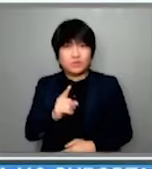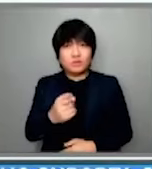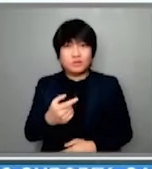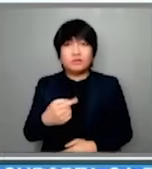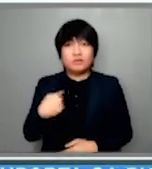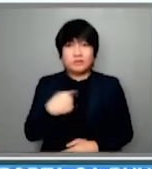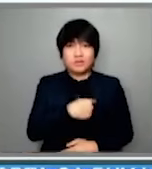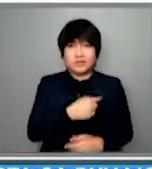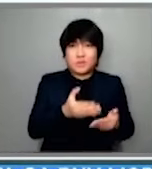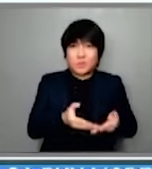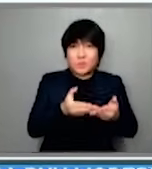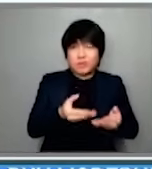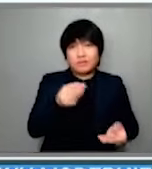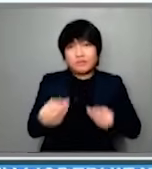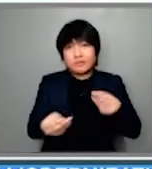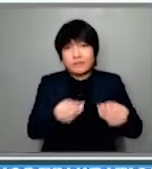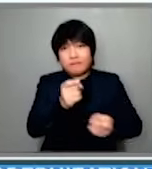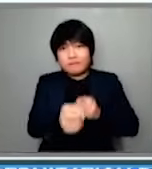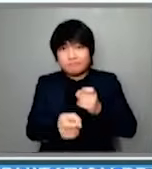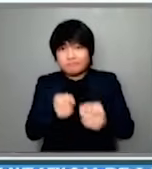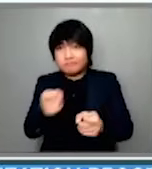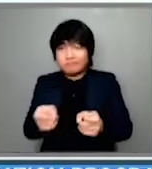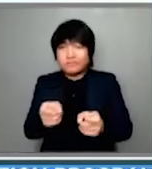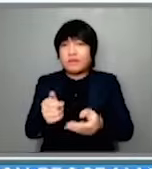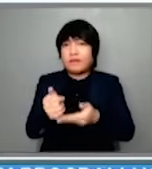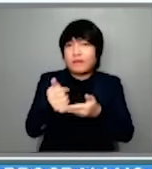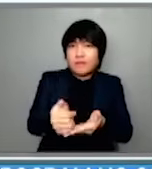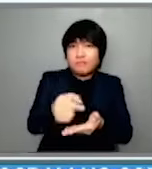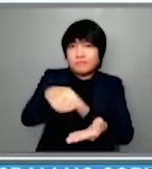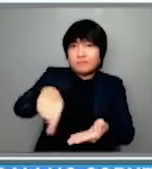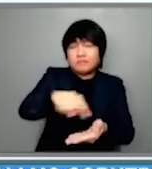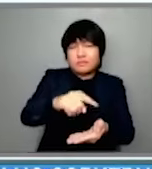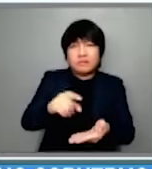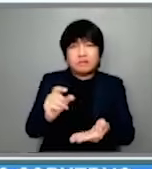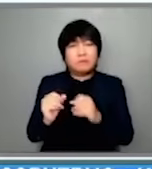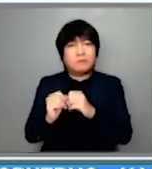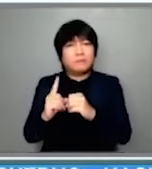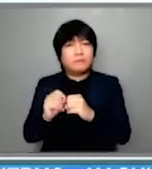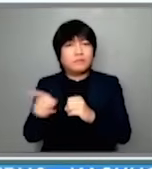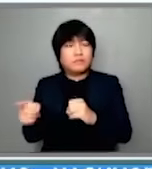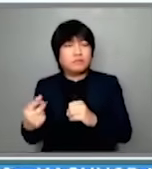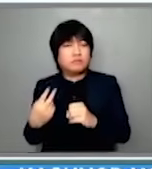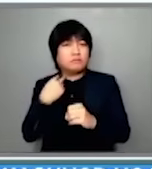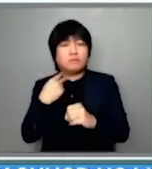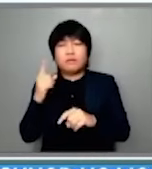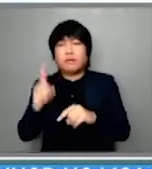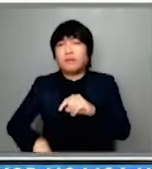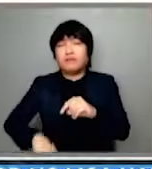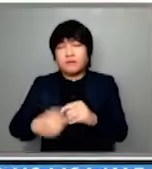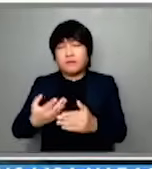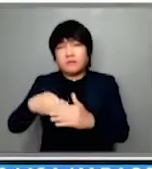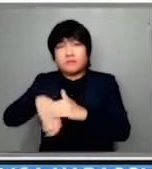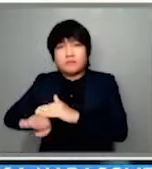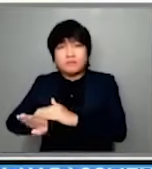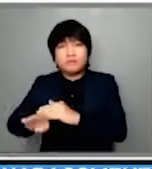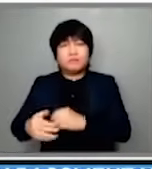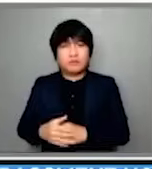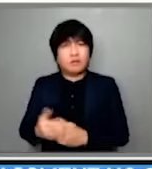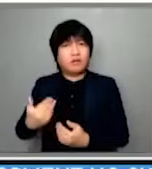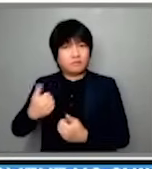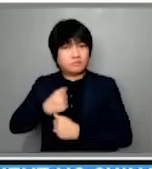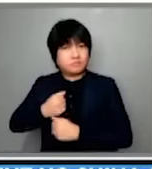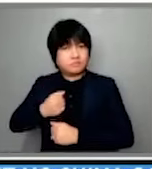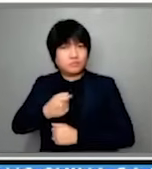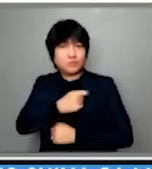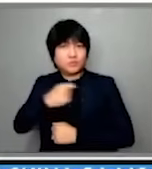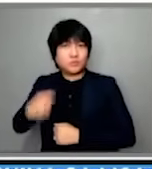Sa Julian Felipe Reef naman, hilehilera ang tila Great Wall ng mga barko at maritime militia ng China. Tanaw na tanaw natin